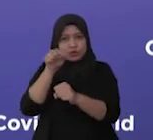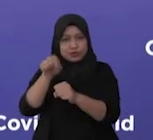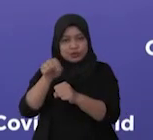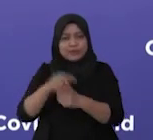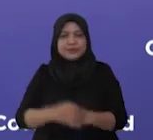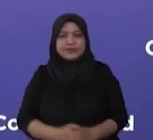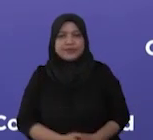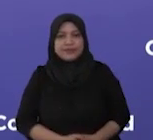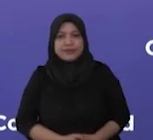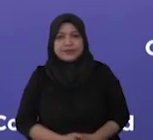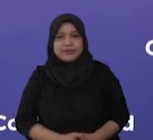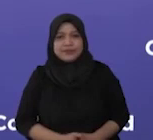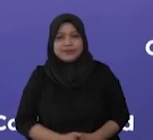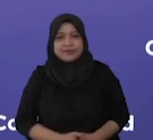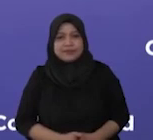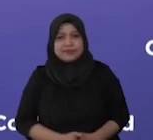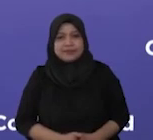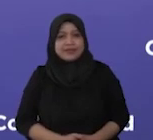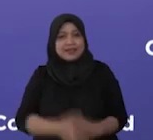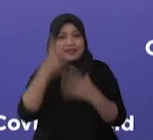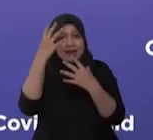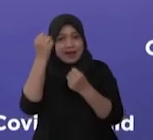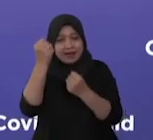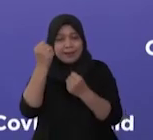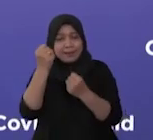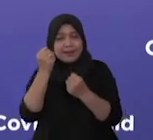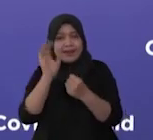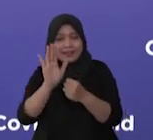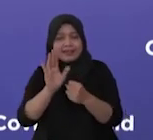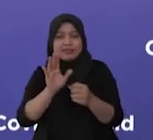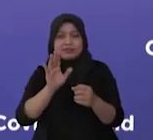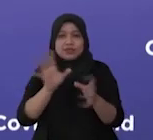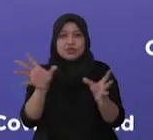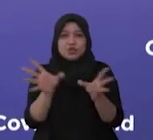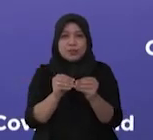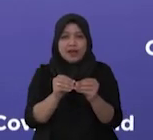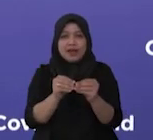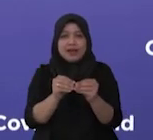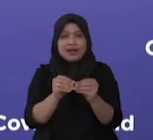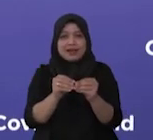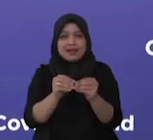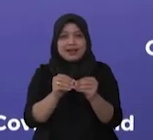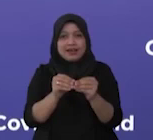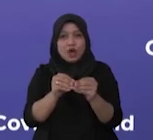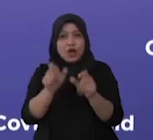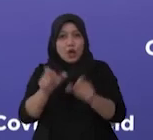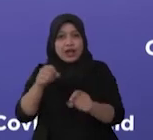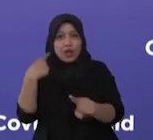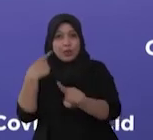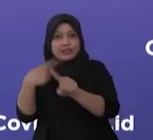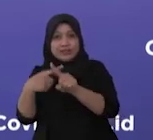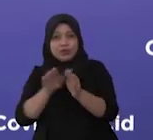ini oleh karena itu kita berharap efektivitasnya ini mampu untuk menurunkan jumlah penambahan kasus perhari